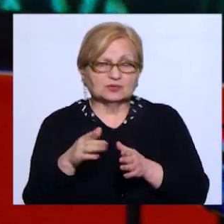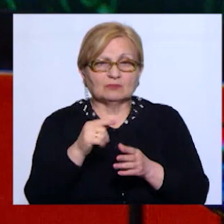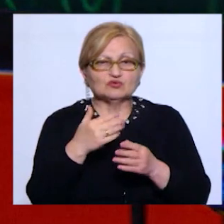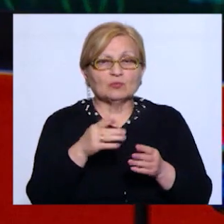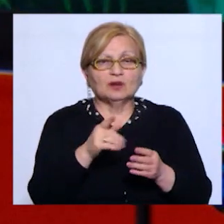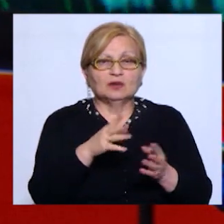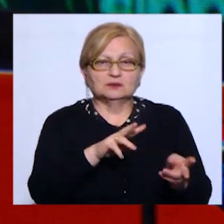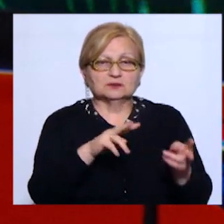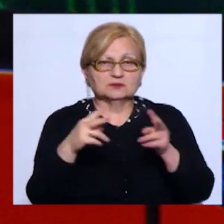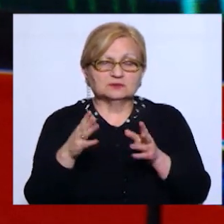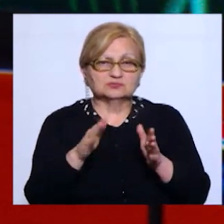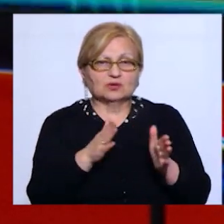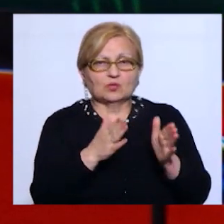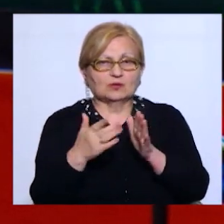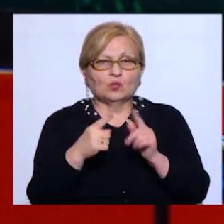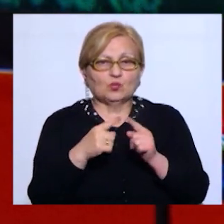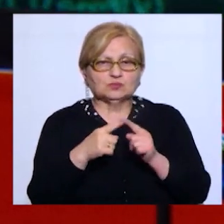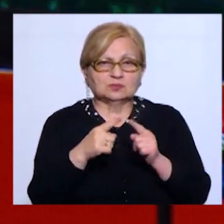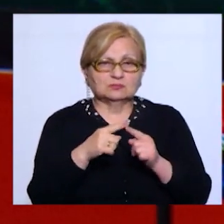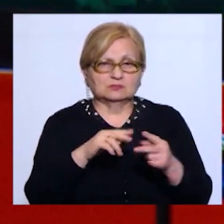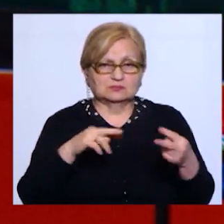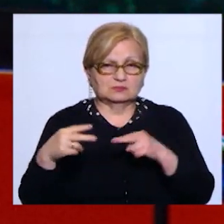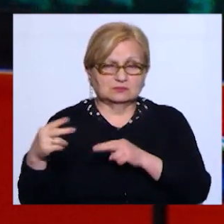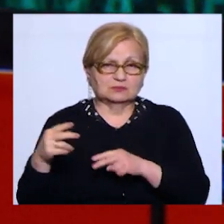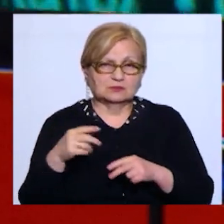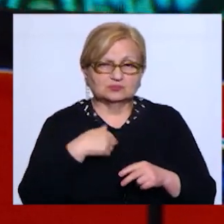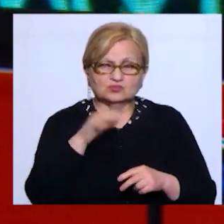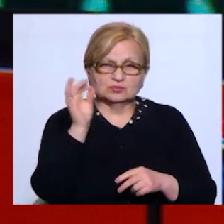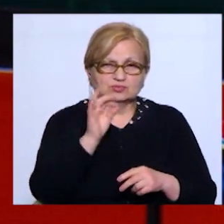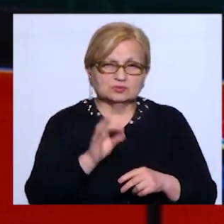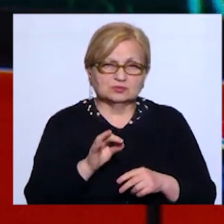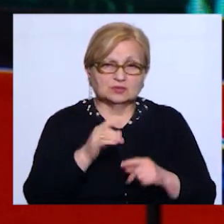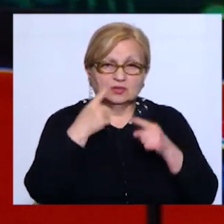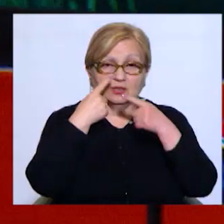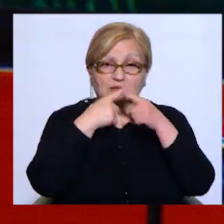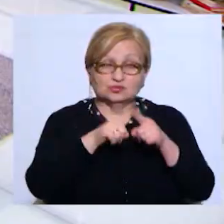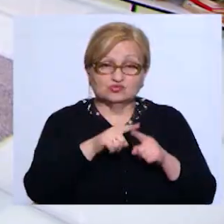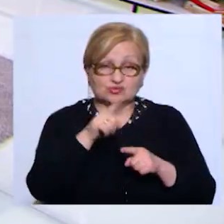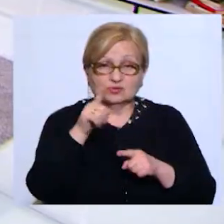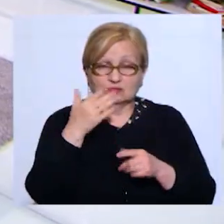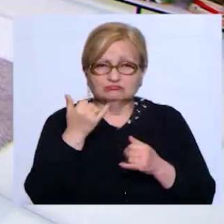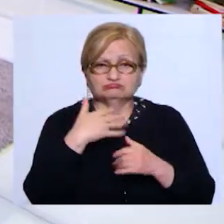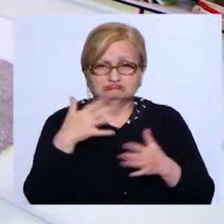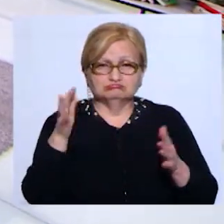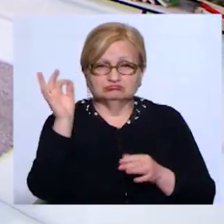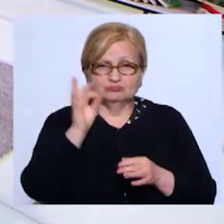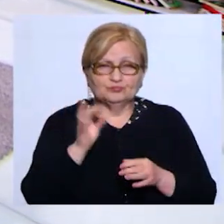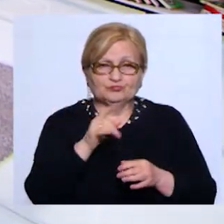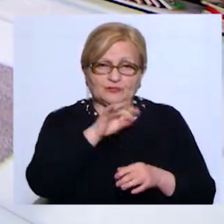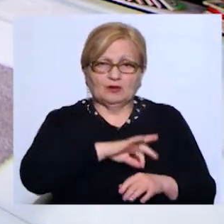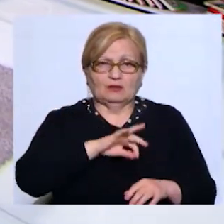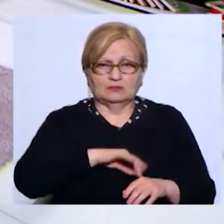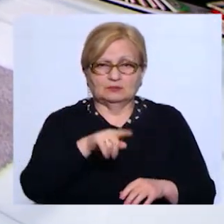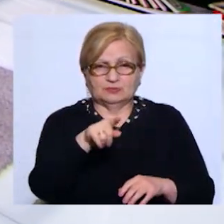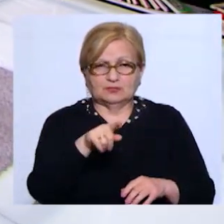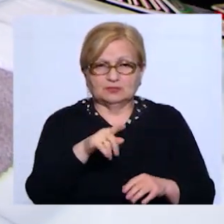კუთხების გაგება შეგვიძლია. შესაბამისად, შემდეგ ამას ხშირად ინჟინერები სხვადასხვა დანიშნულებით იყენებენ